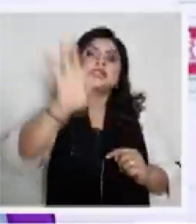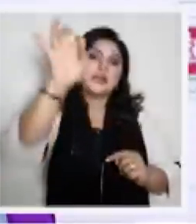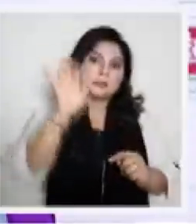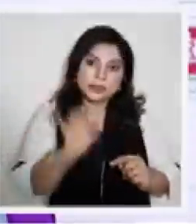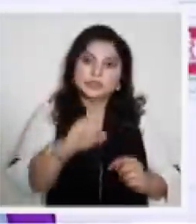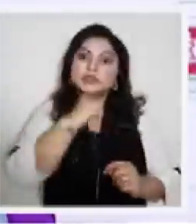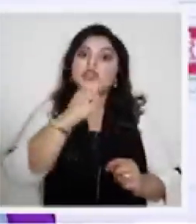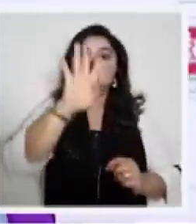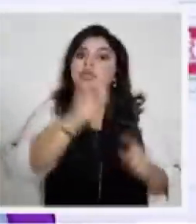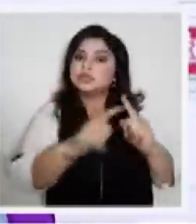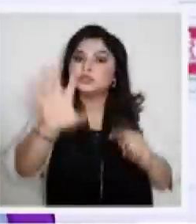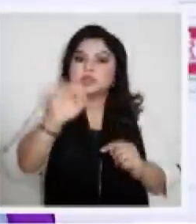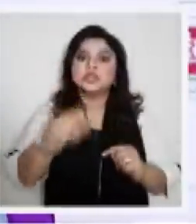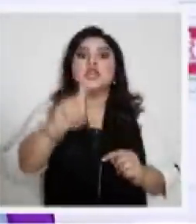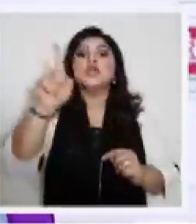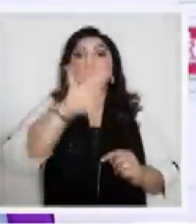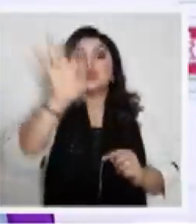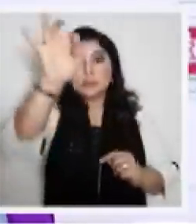21 থেকে 30 3.25%,